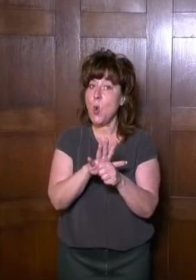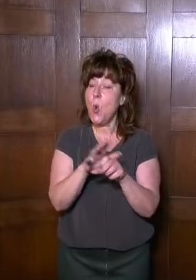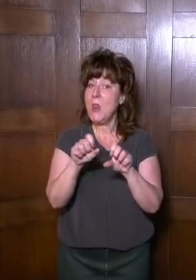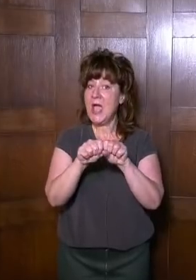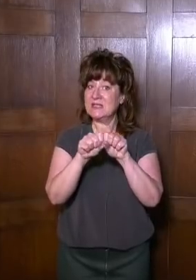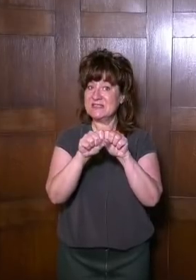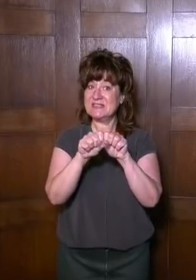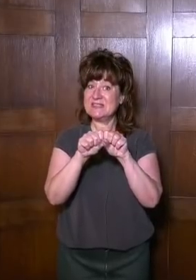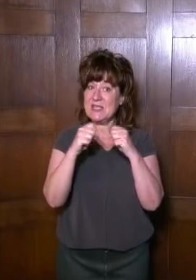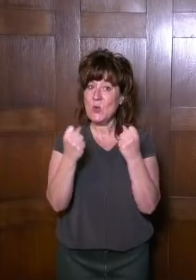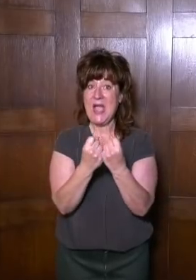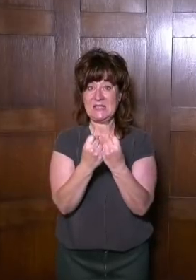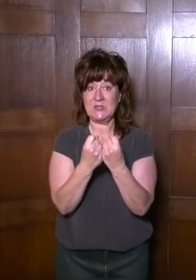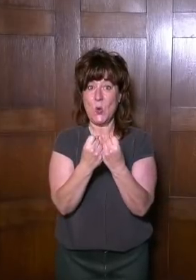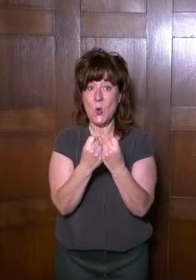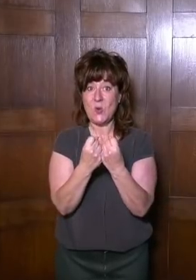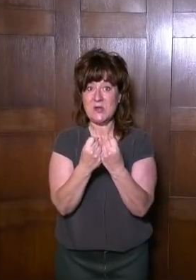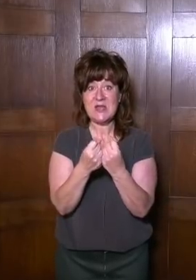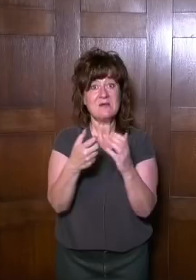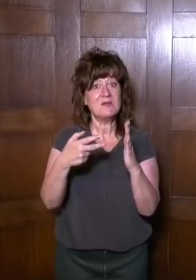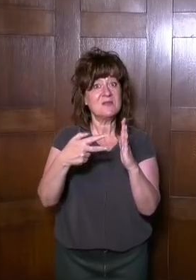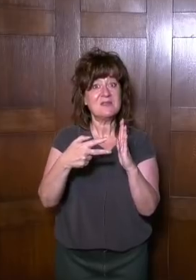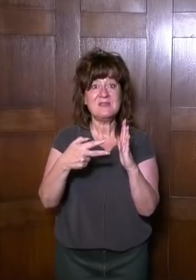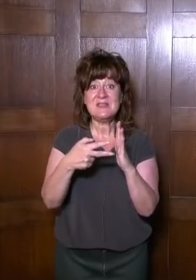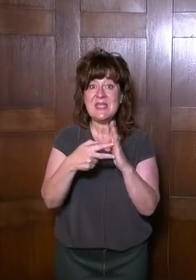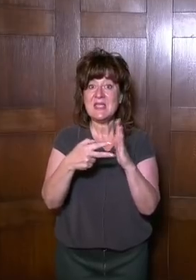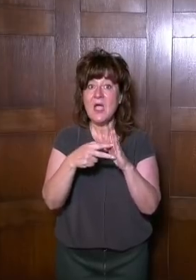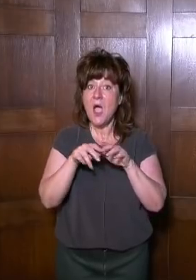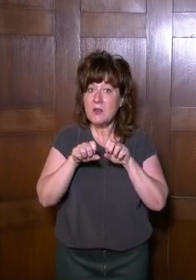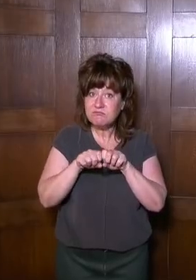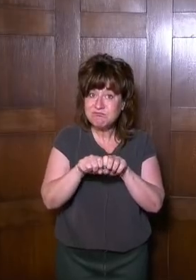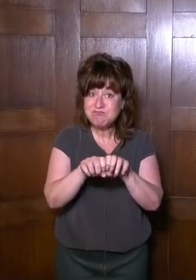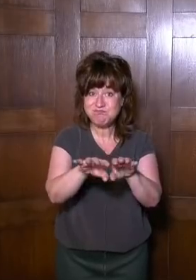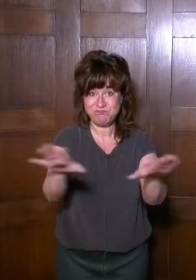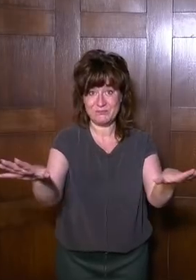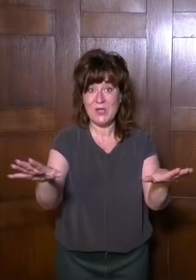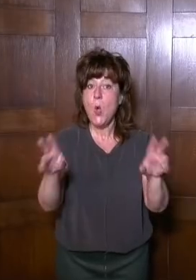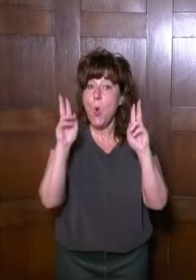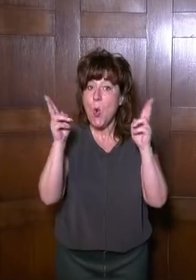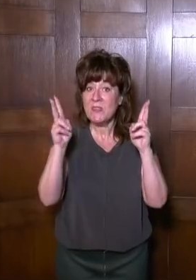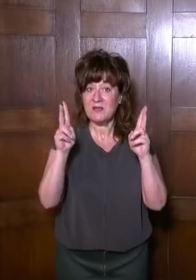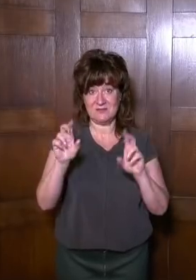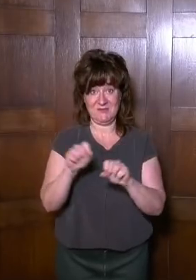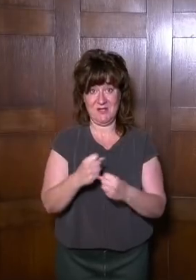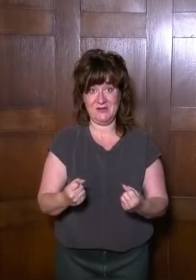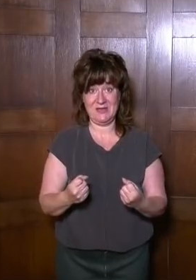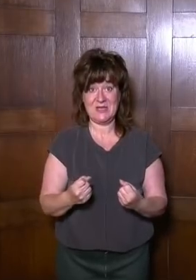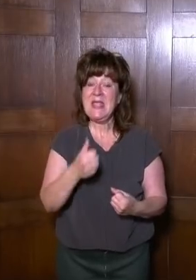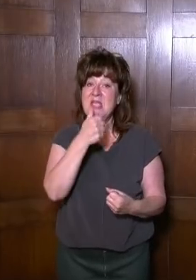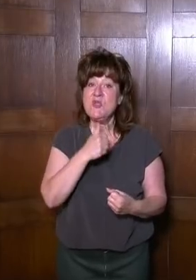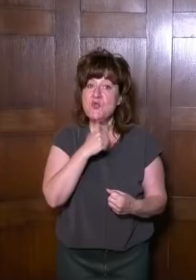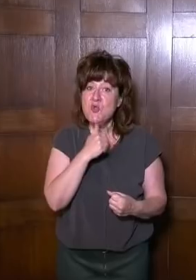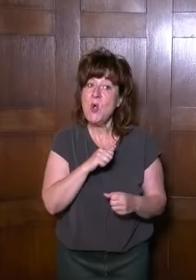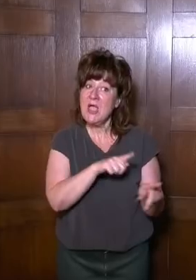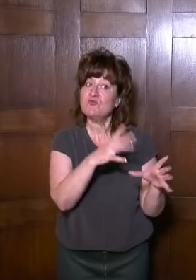entsprechend über digitale Medien ihre Schüler hätten unterrichten können. Das fiel den Jüngeren etwas leichter, tendenziell